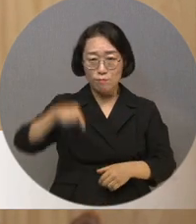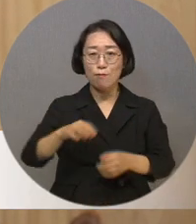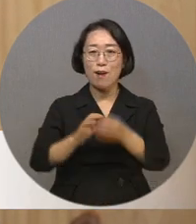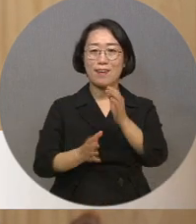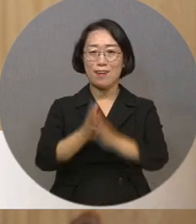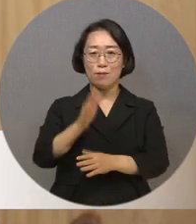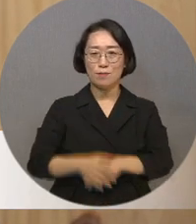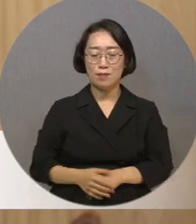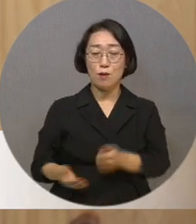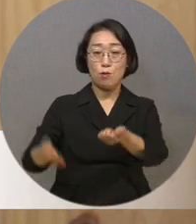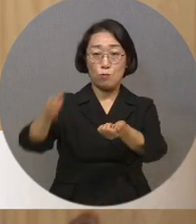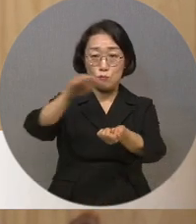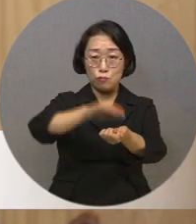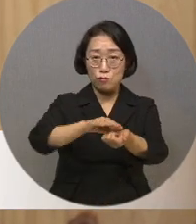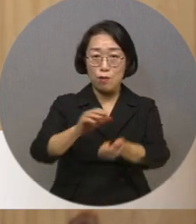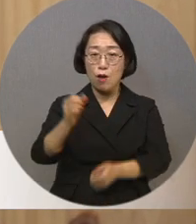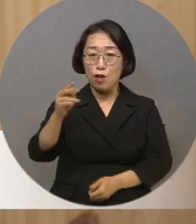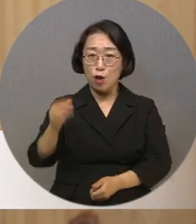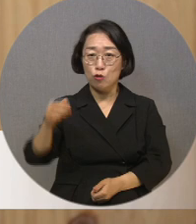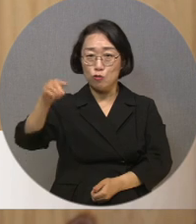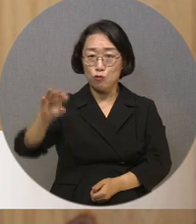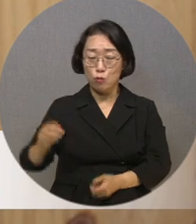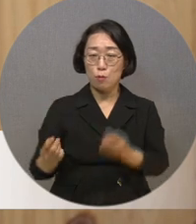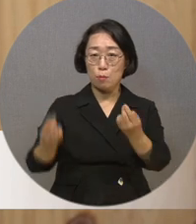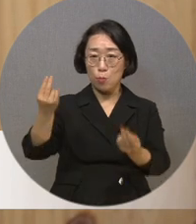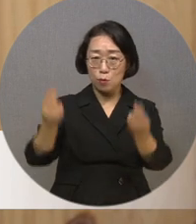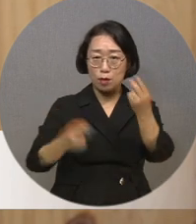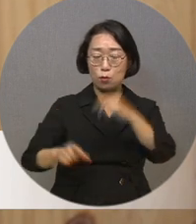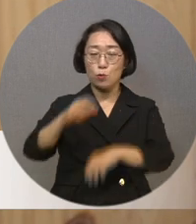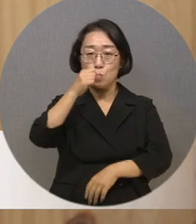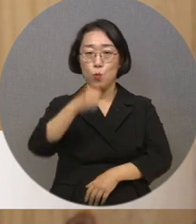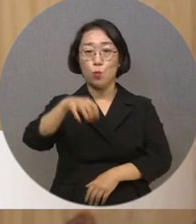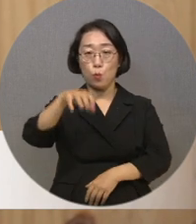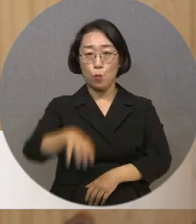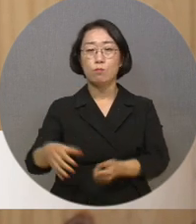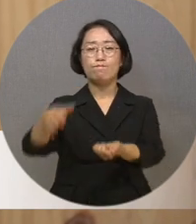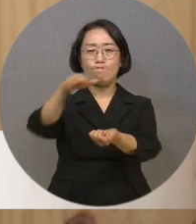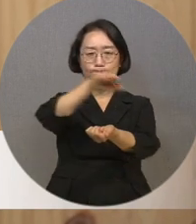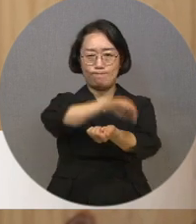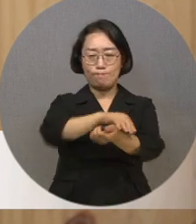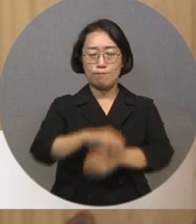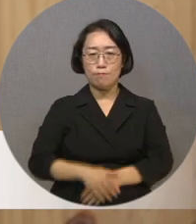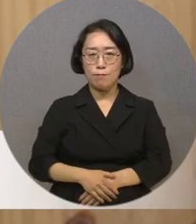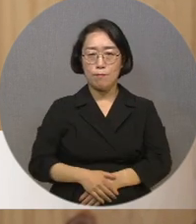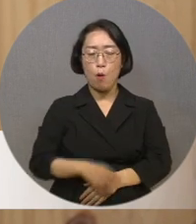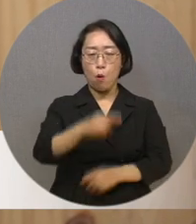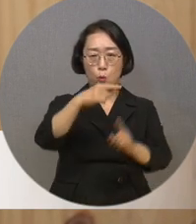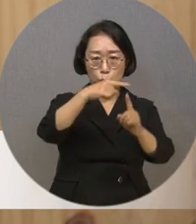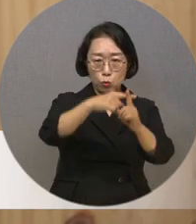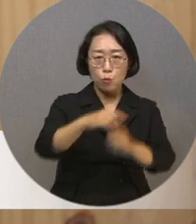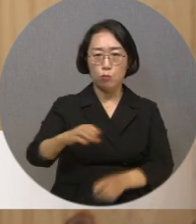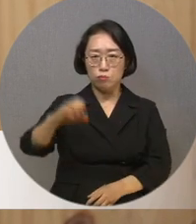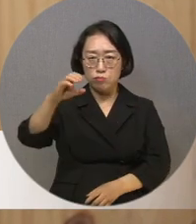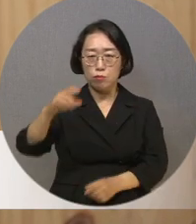오시면은 현충원보다 더 좋은 곳이 될 것 같고, 그리고 여기는 뭐 기독교, 천주교,